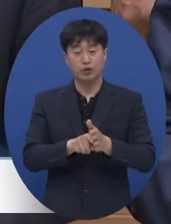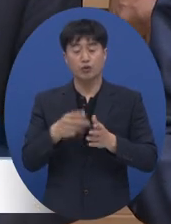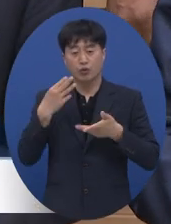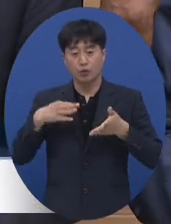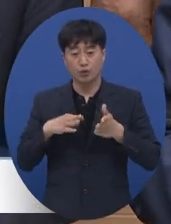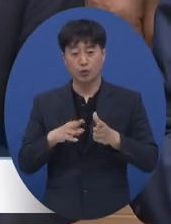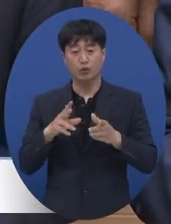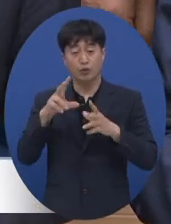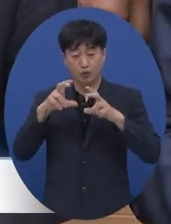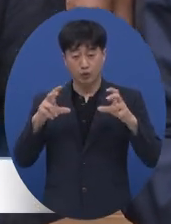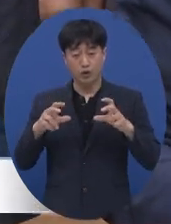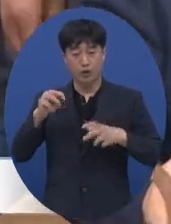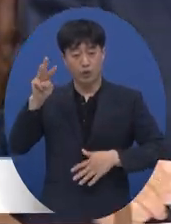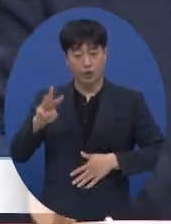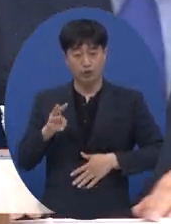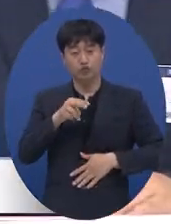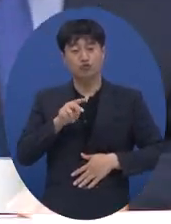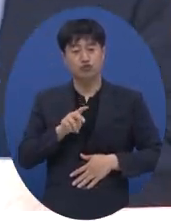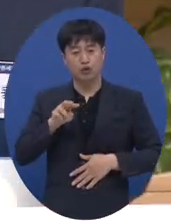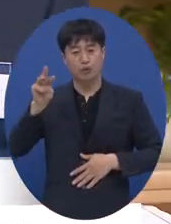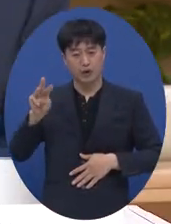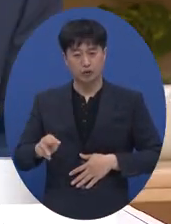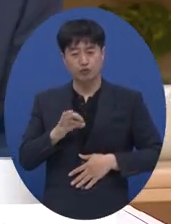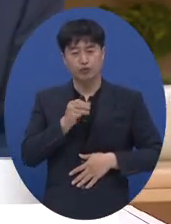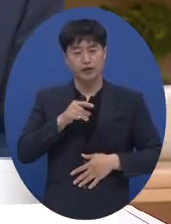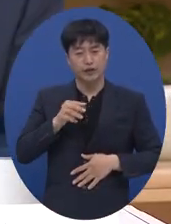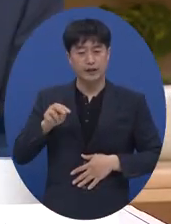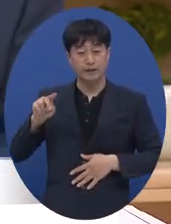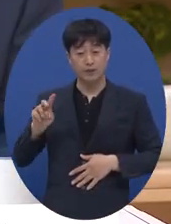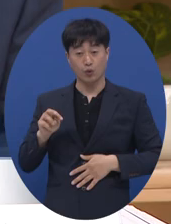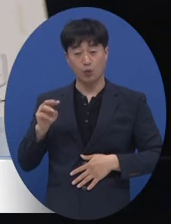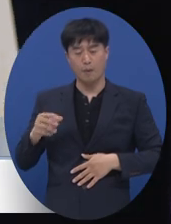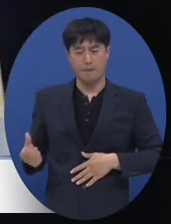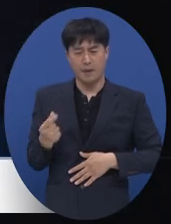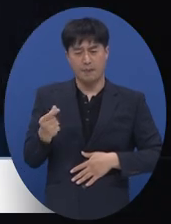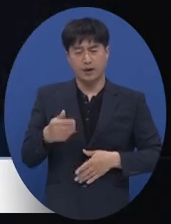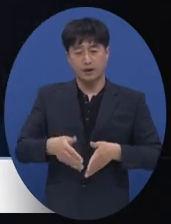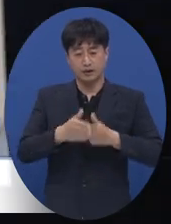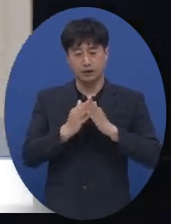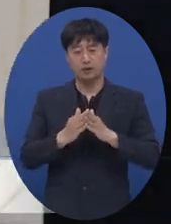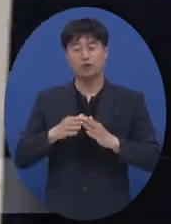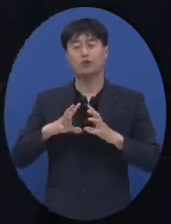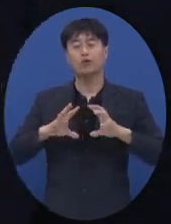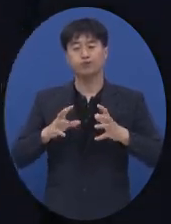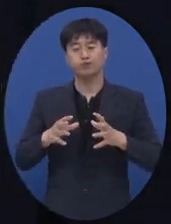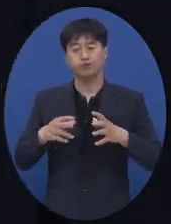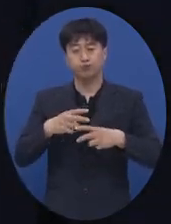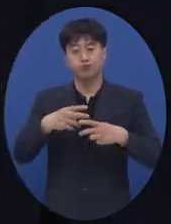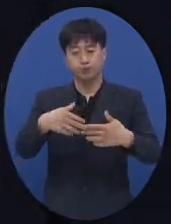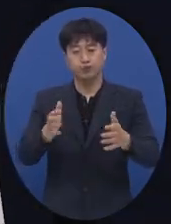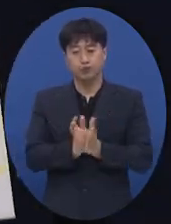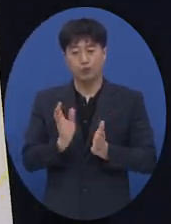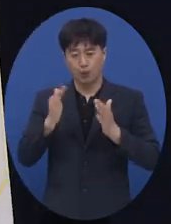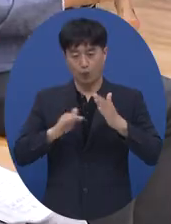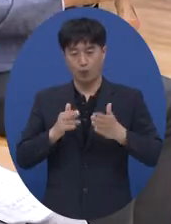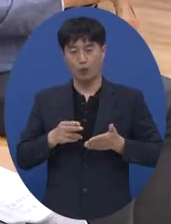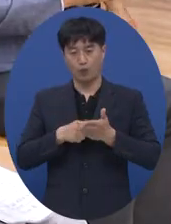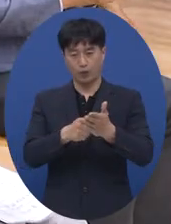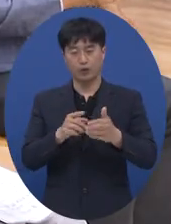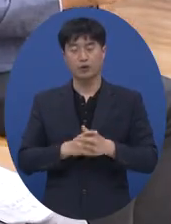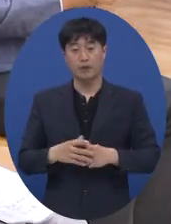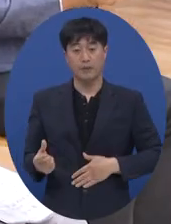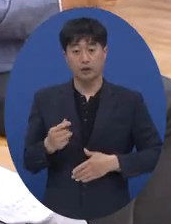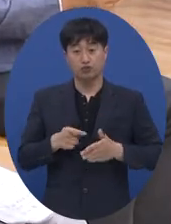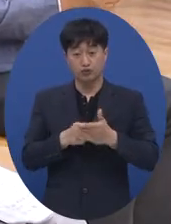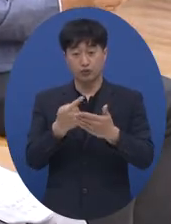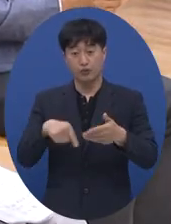광주시가 수서 광주선 및 위례 신산선 연장 사업에 조기 추진을 국토교통부에 공동 건의하기로 했습니다. 조기